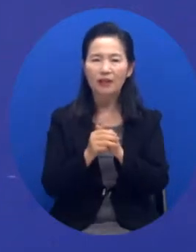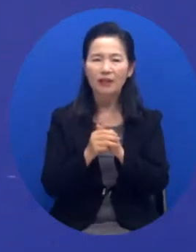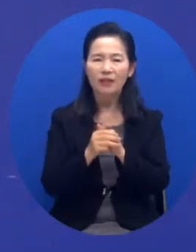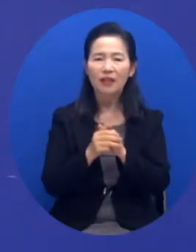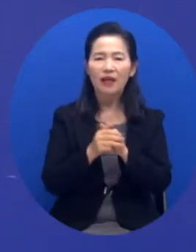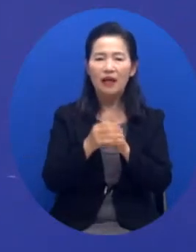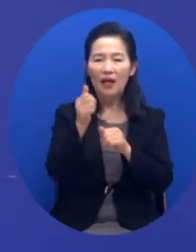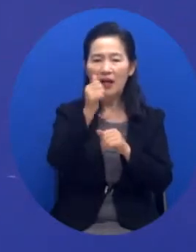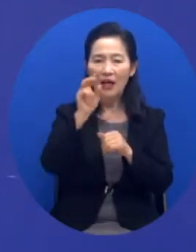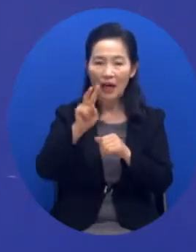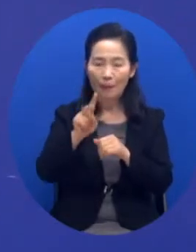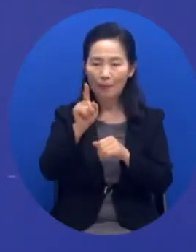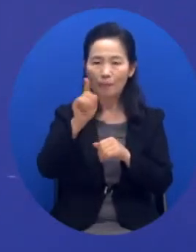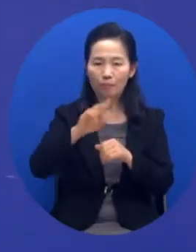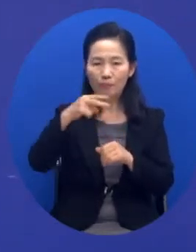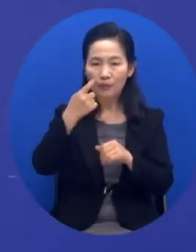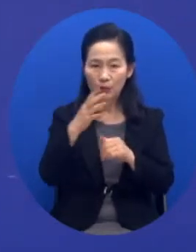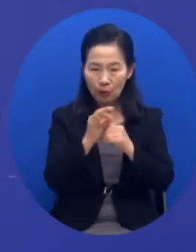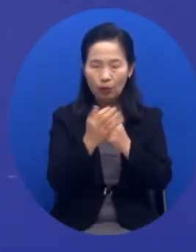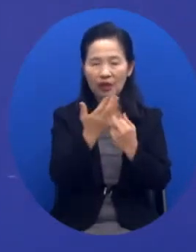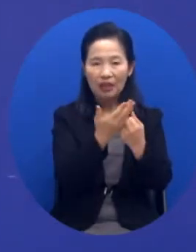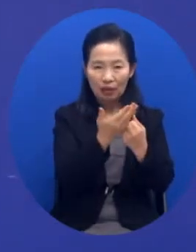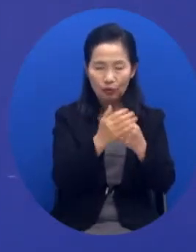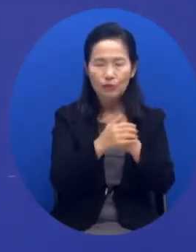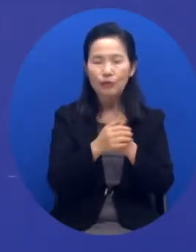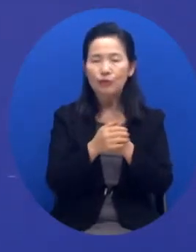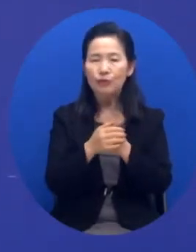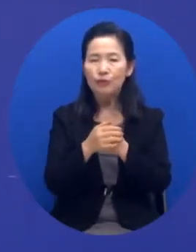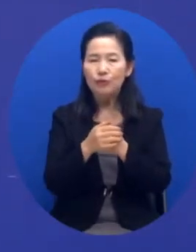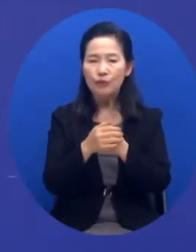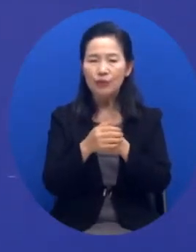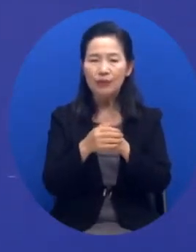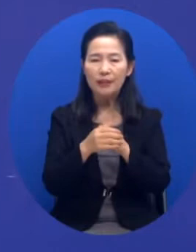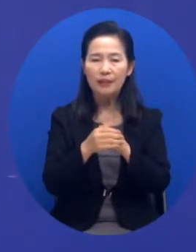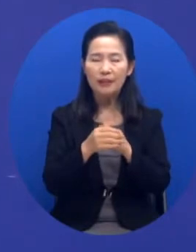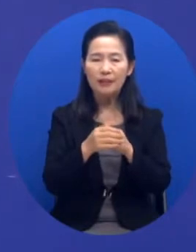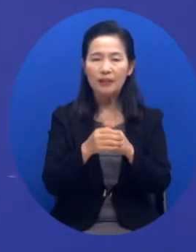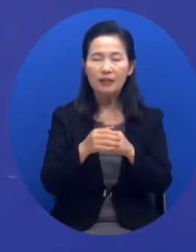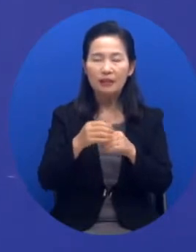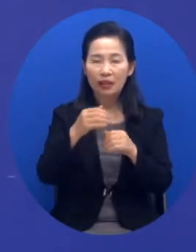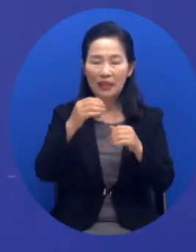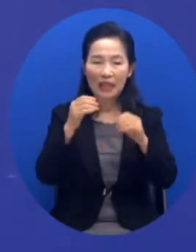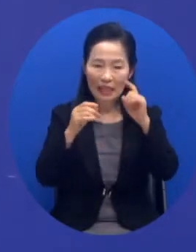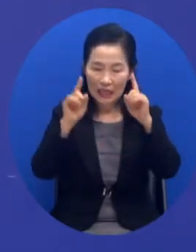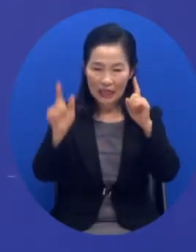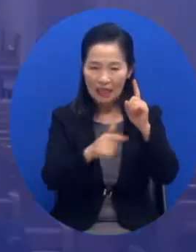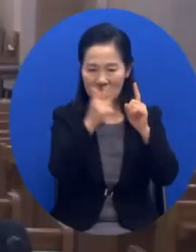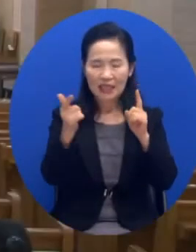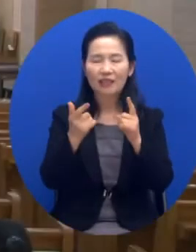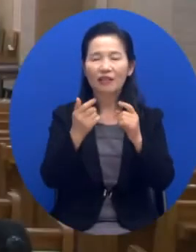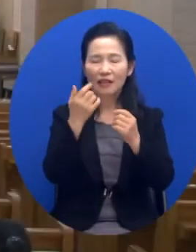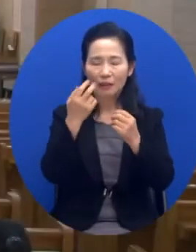예장 합동 제주노회 교육부가 청소년과 청년들을 대상으로 1일 비전 수련회를 열었습니다.